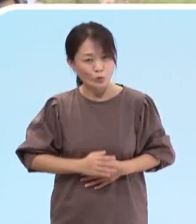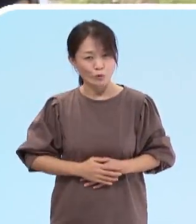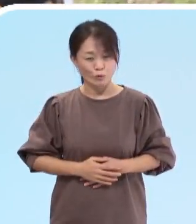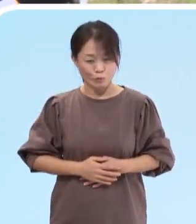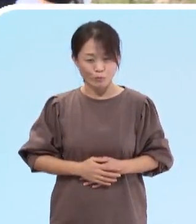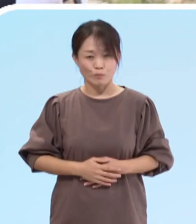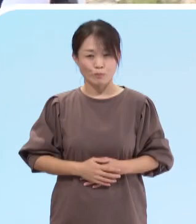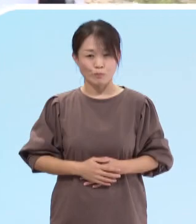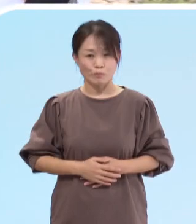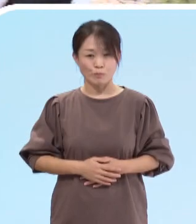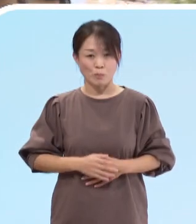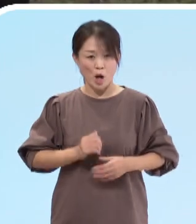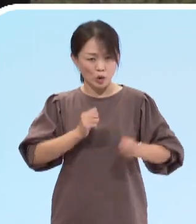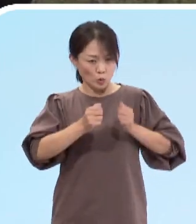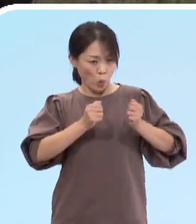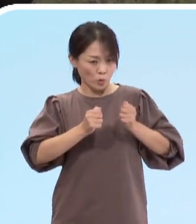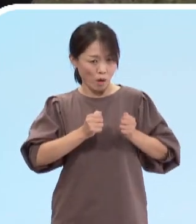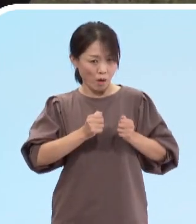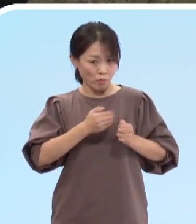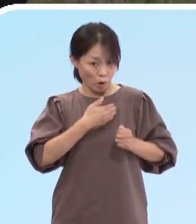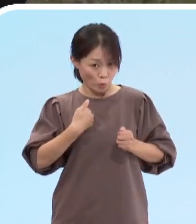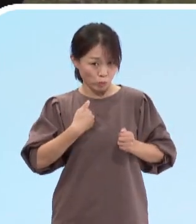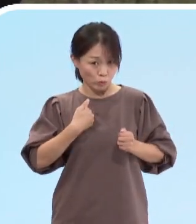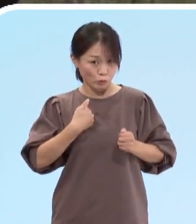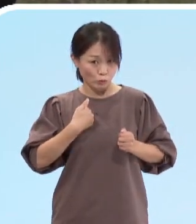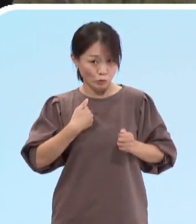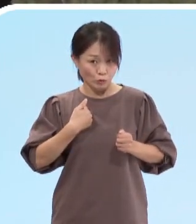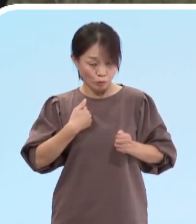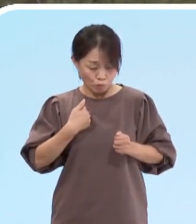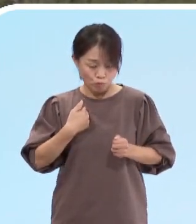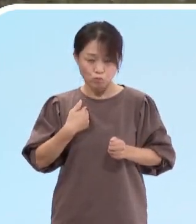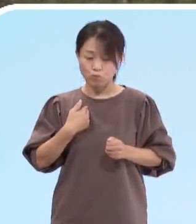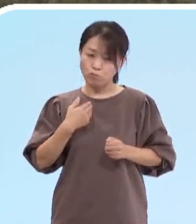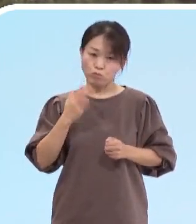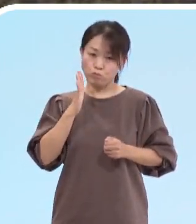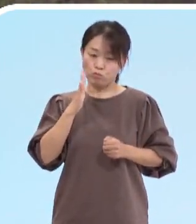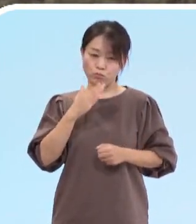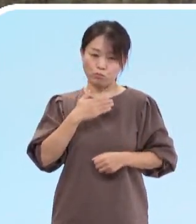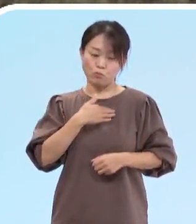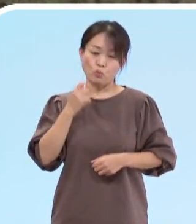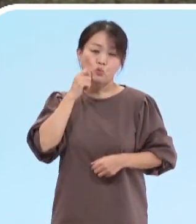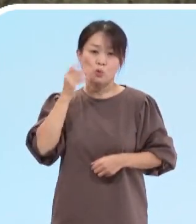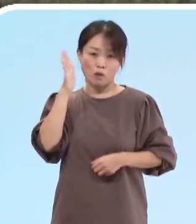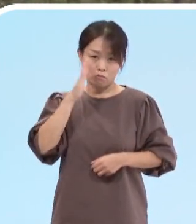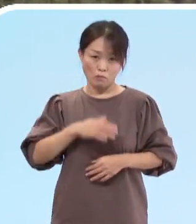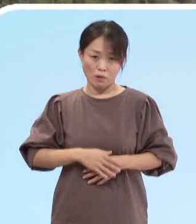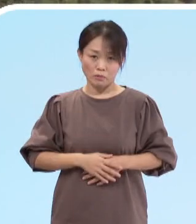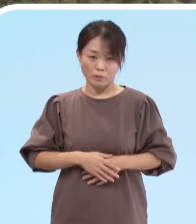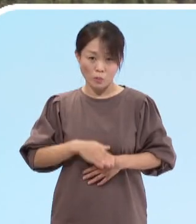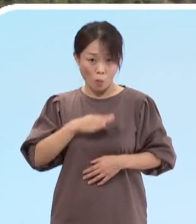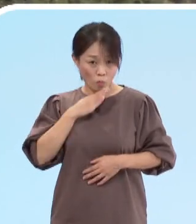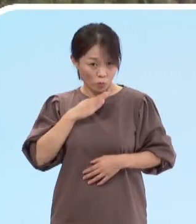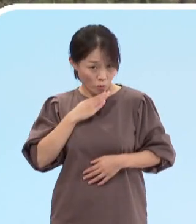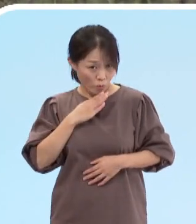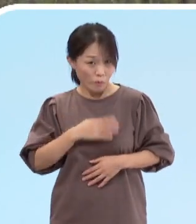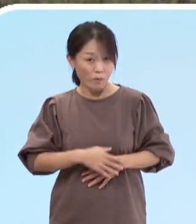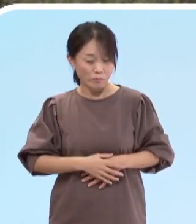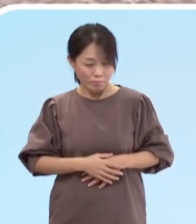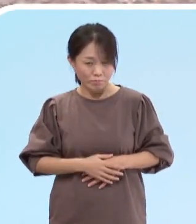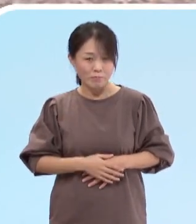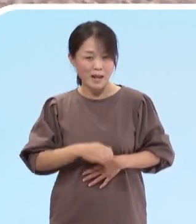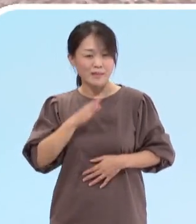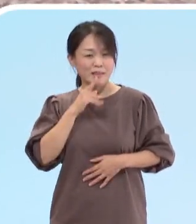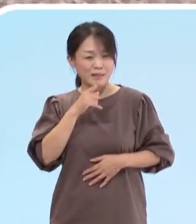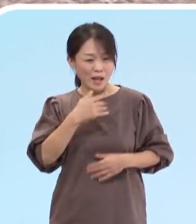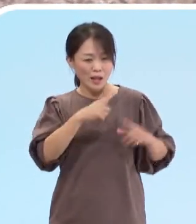しくお願いいたします。 操作とか大丈夫な？そんな難しい？ そんな、はい、難しいあれではないです。 本当？ はい、